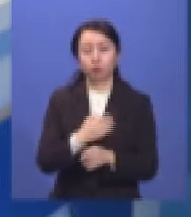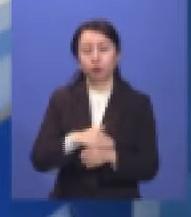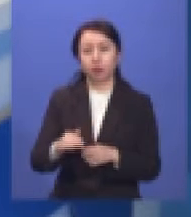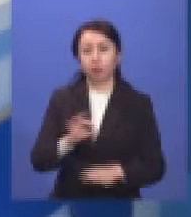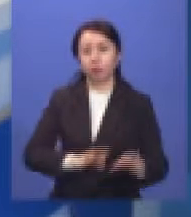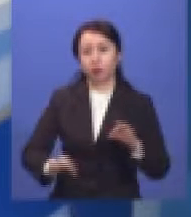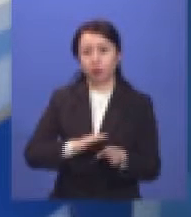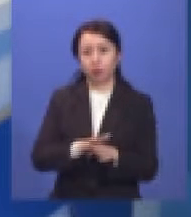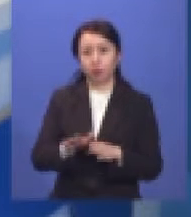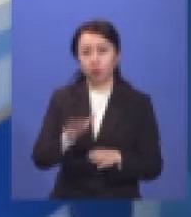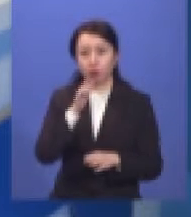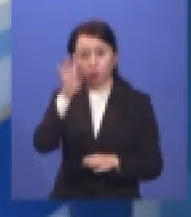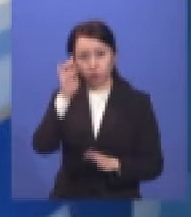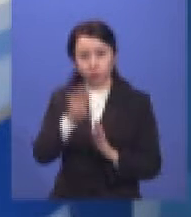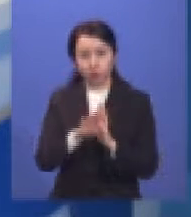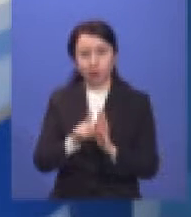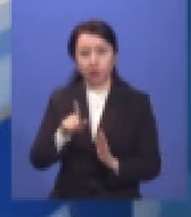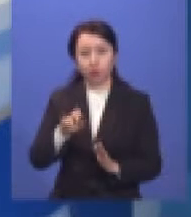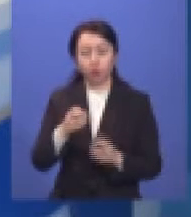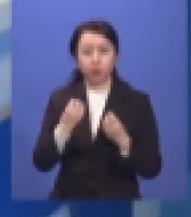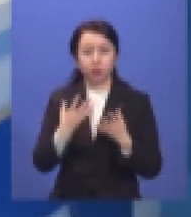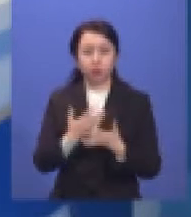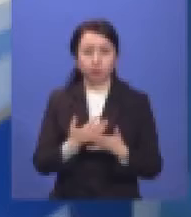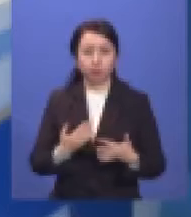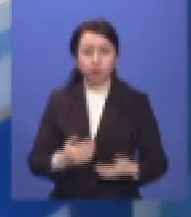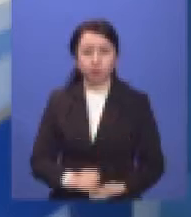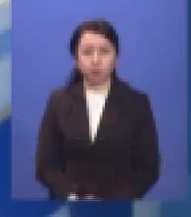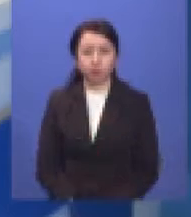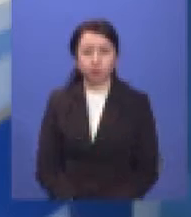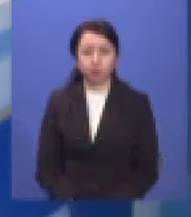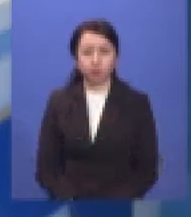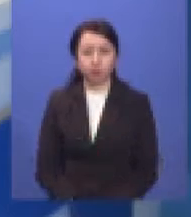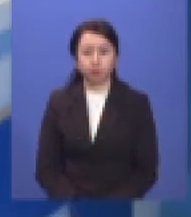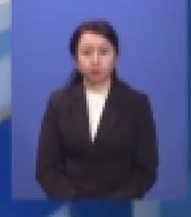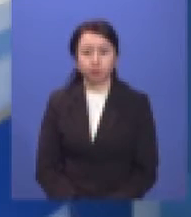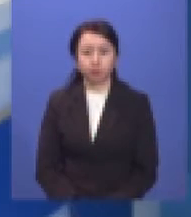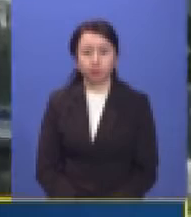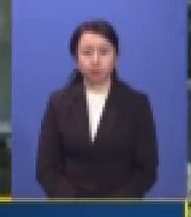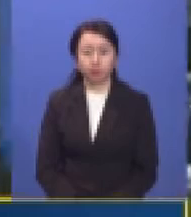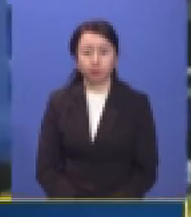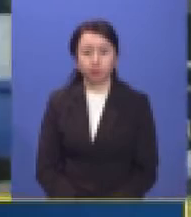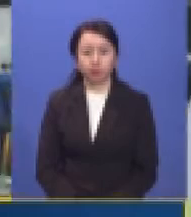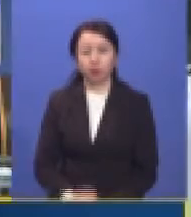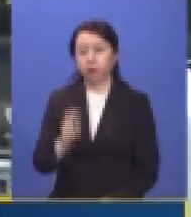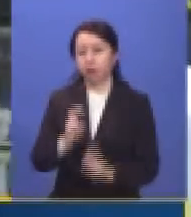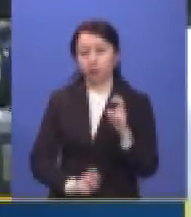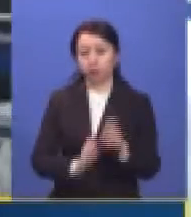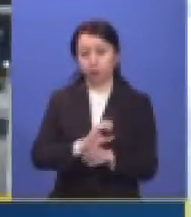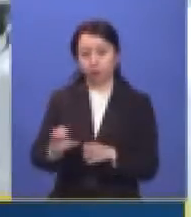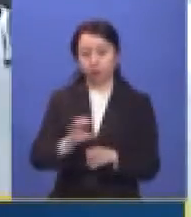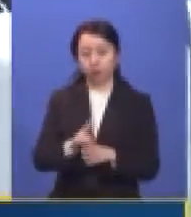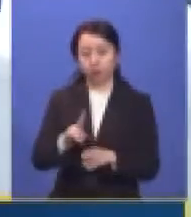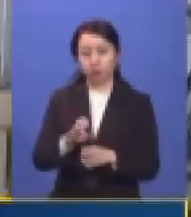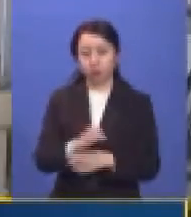линии. Проект реализуется в рамках госпрограммы «Экономика простых вещей». Моя коллега подробнее. На предприятии выпускать